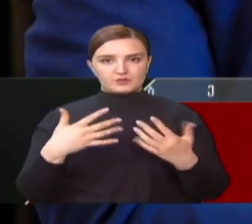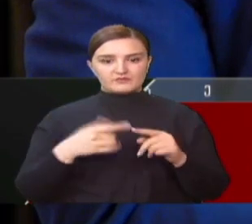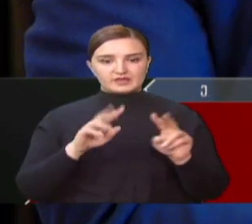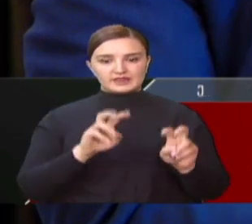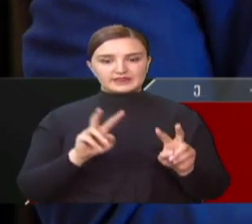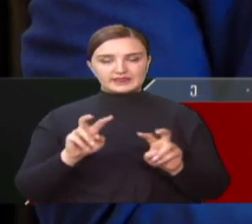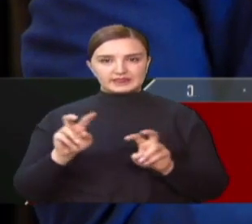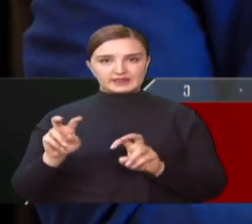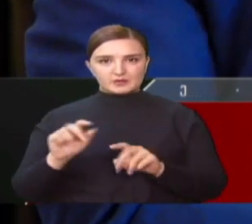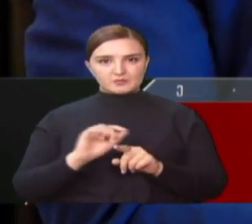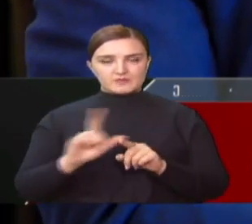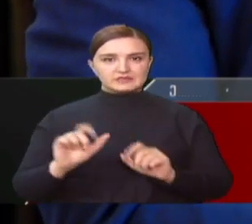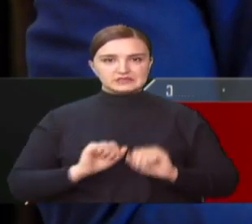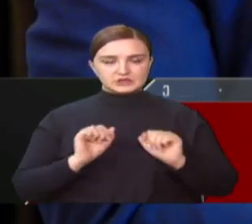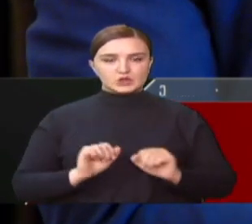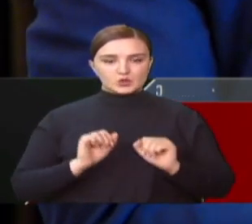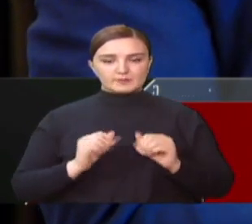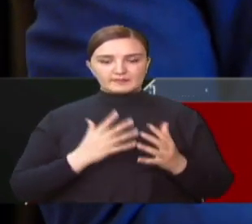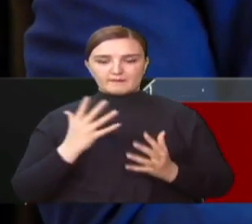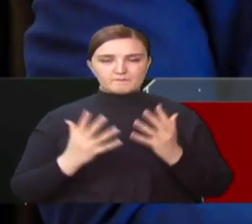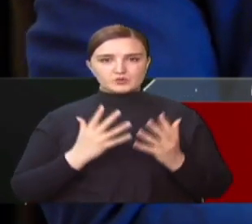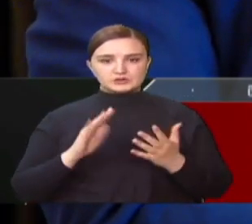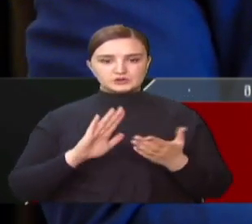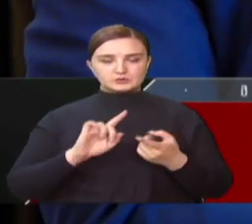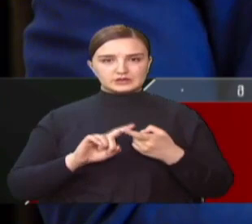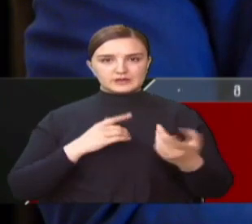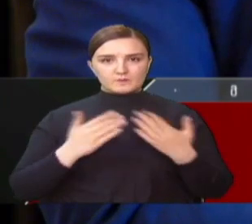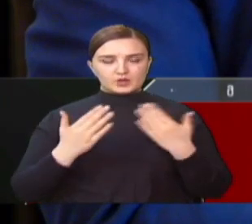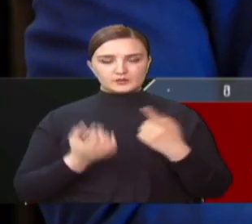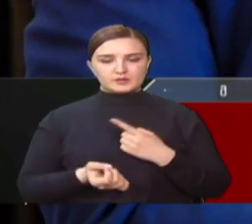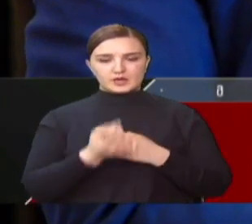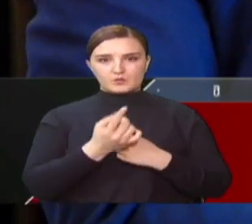თემების შემოტანით, რომელთაც ცდილობენ, რომ ემოციური დამოკიდებულება გააჩინონ საზოგადოებაში.